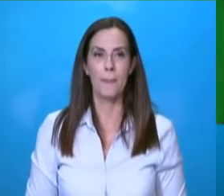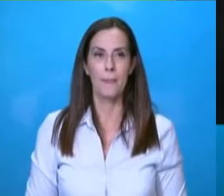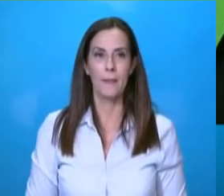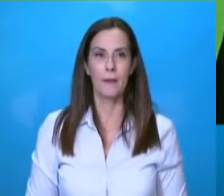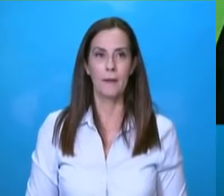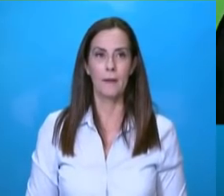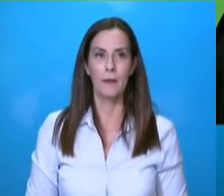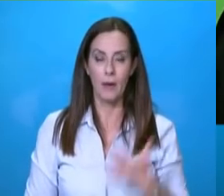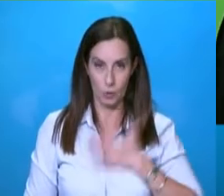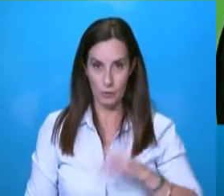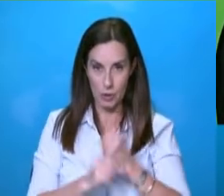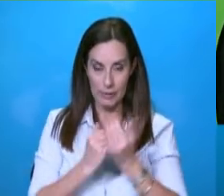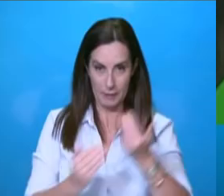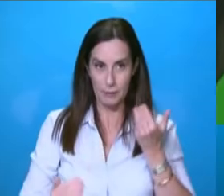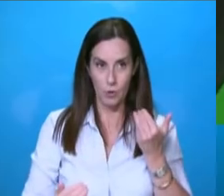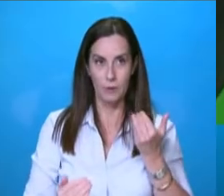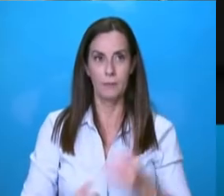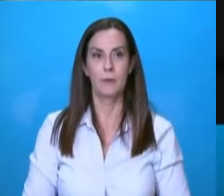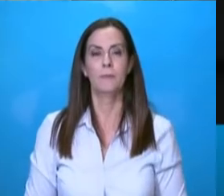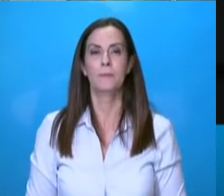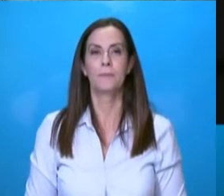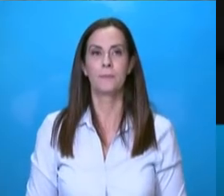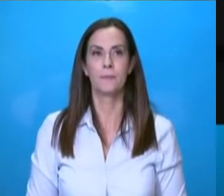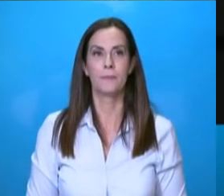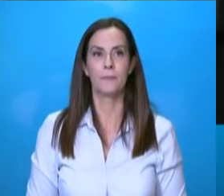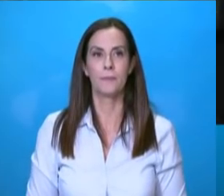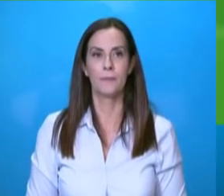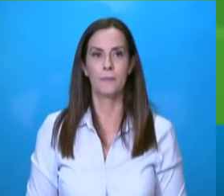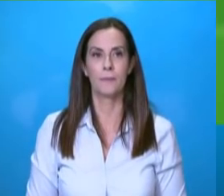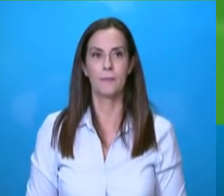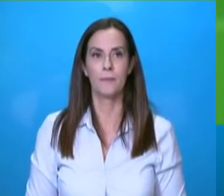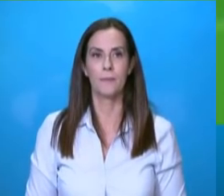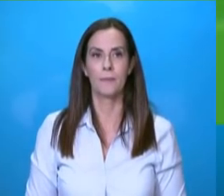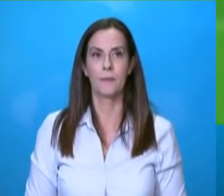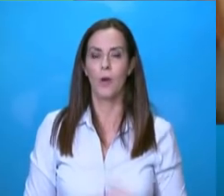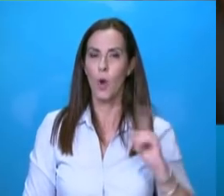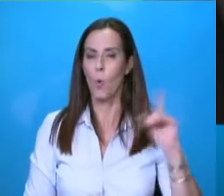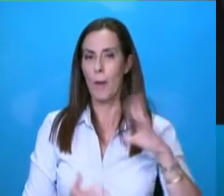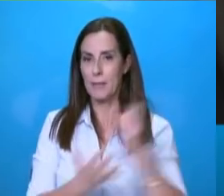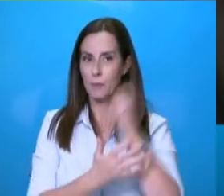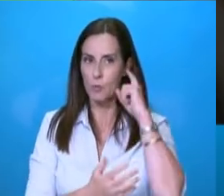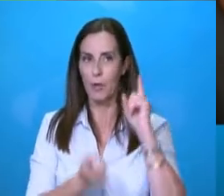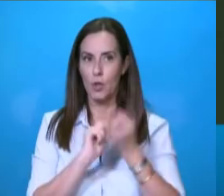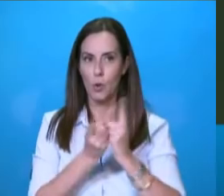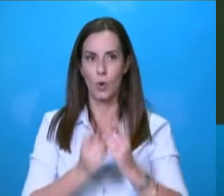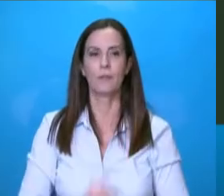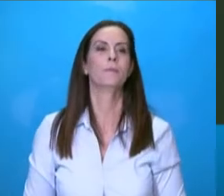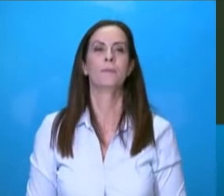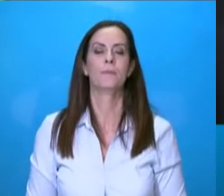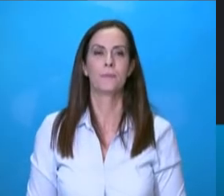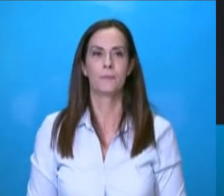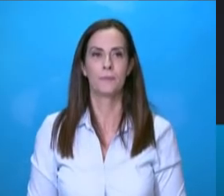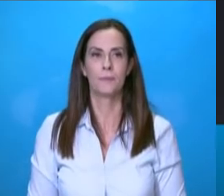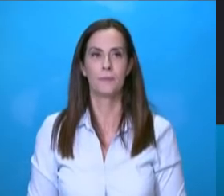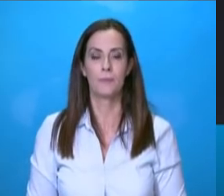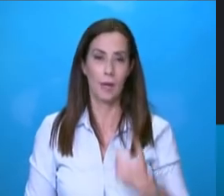אתה רוצה את מה שעשית בקודם? לכולם מצליחים לשמוע את